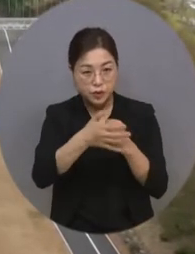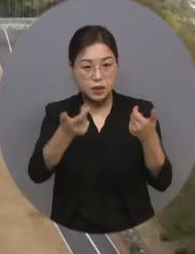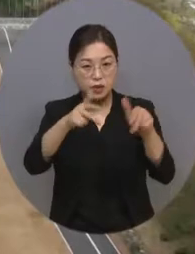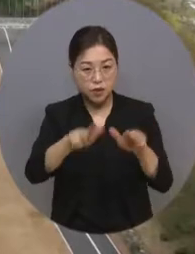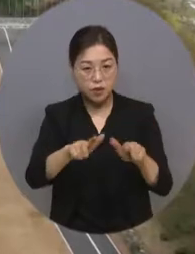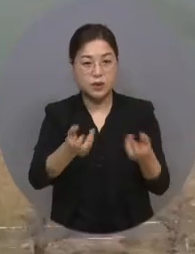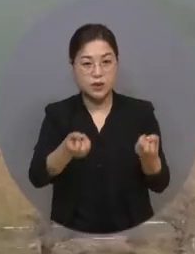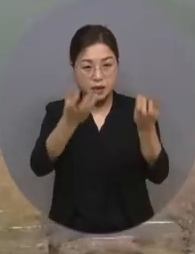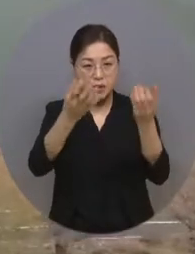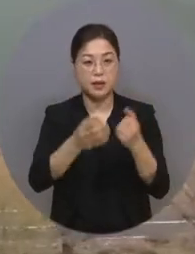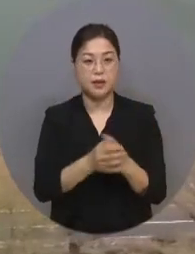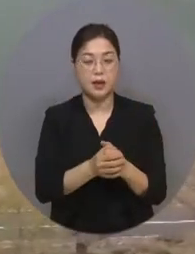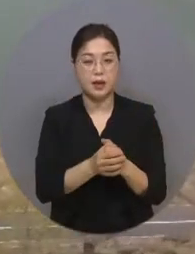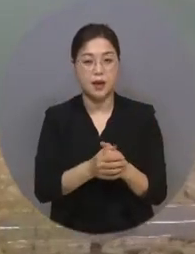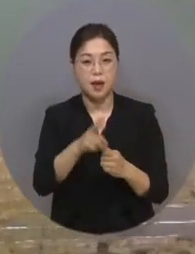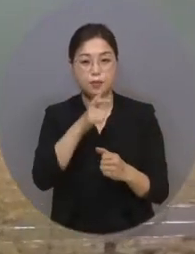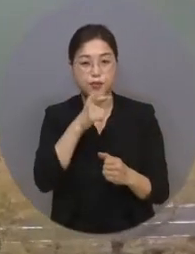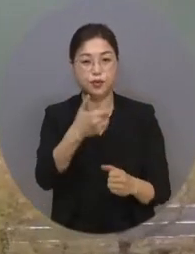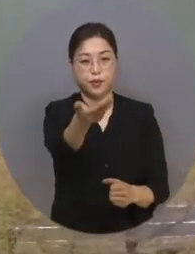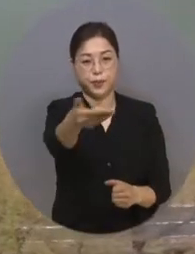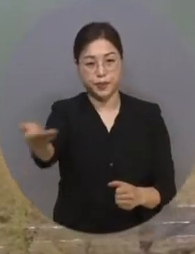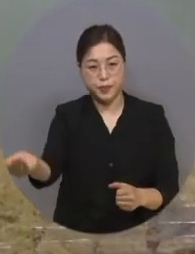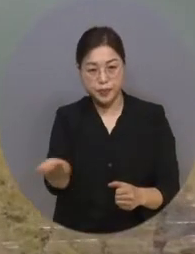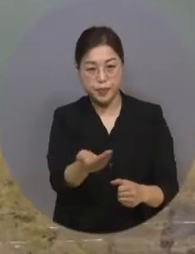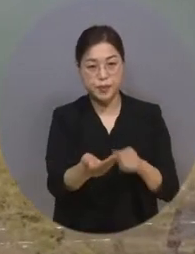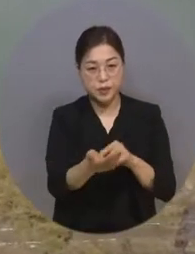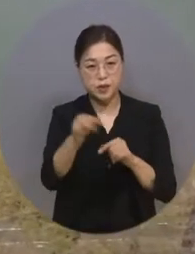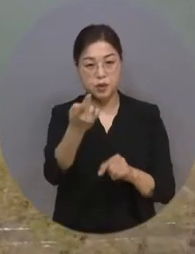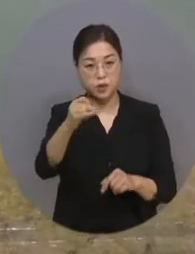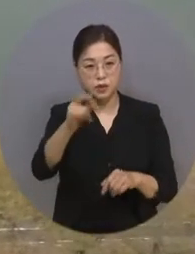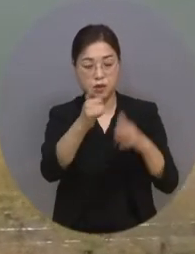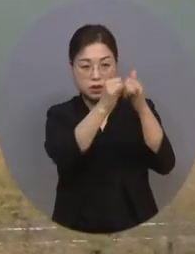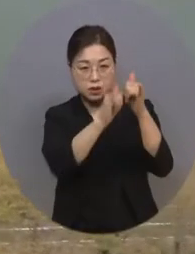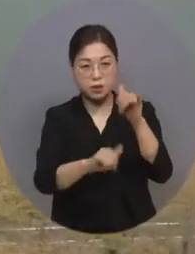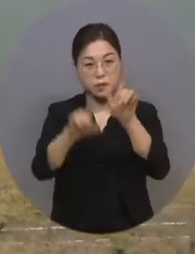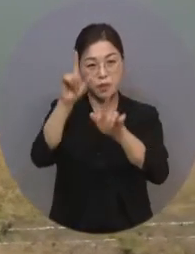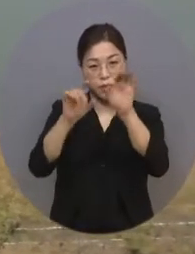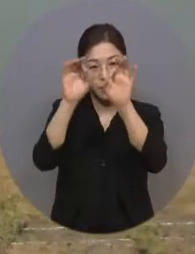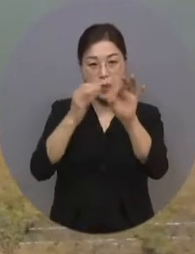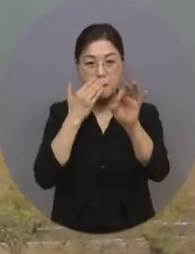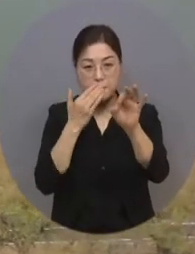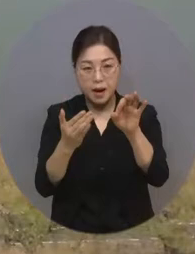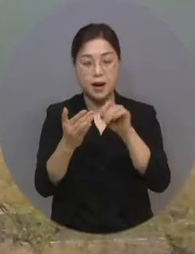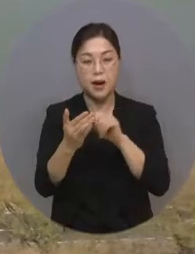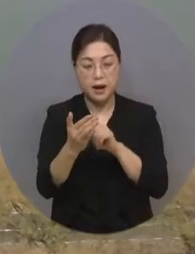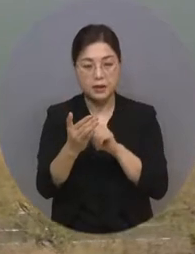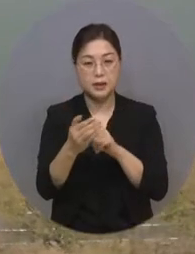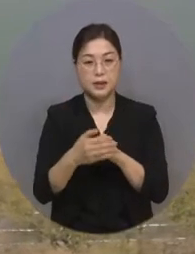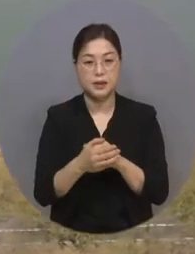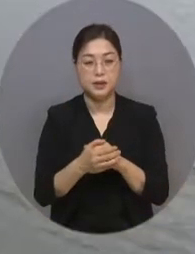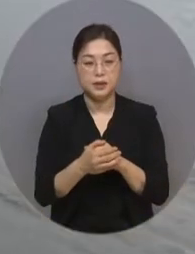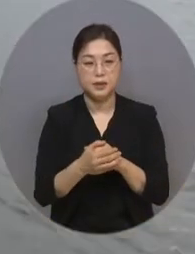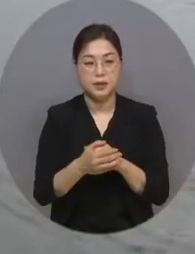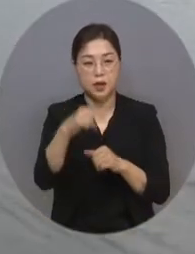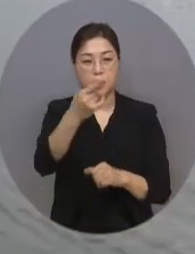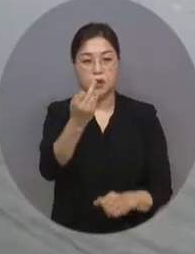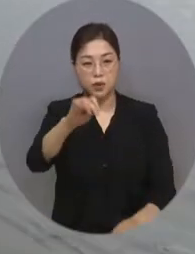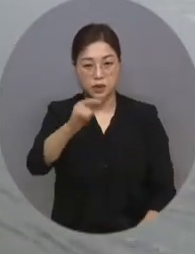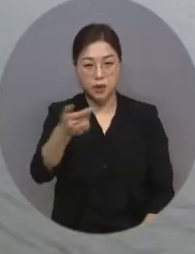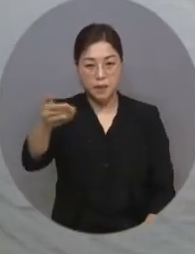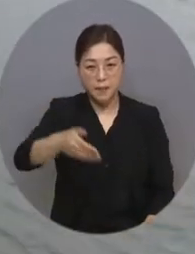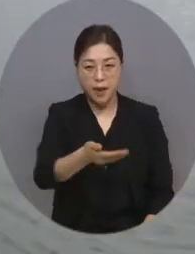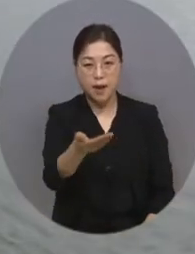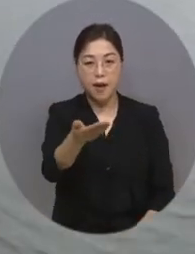앞두고 순천 도심을 흐르는 동천의 역사와 풍경을 즐길 수 있는 색다른 이동수단인 동천 뱃길이